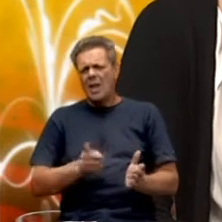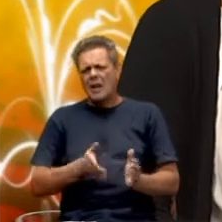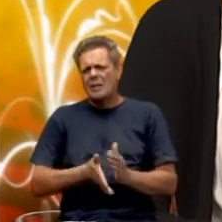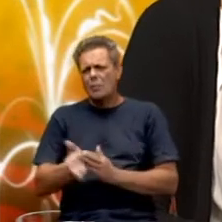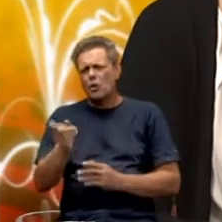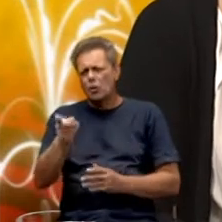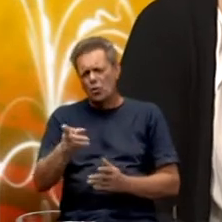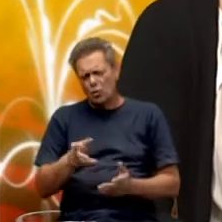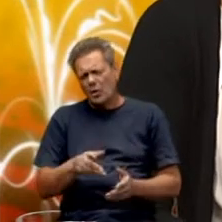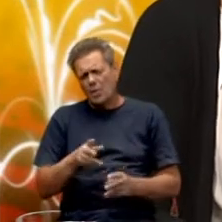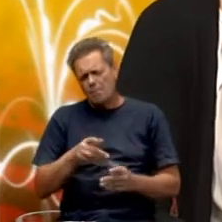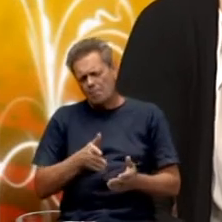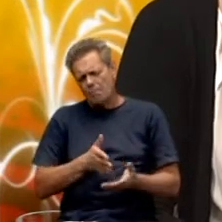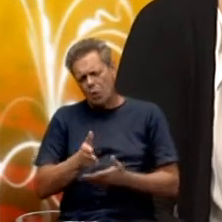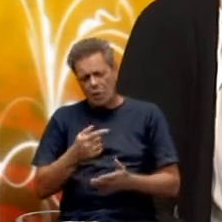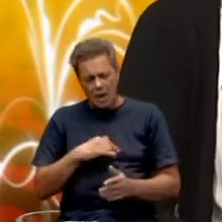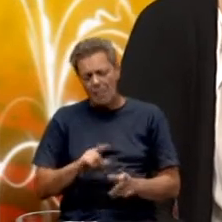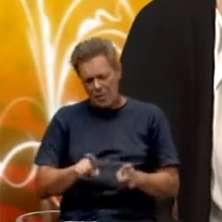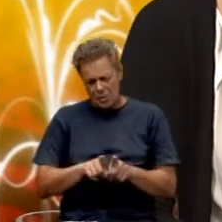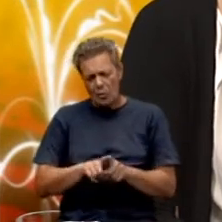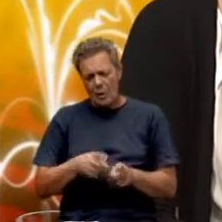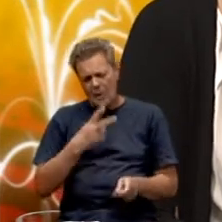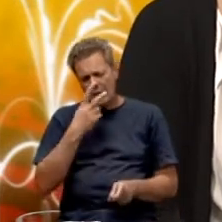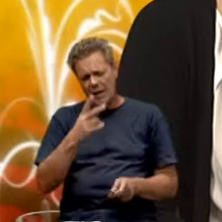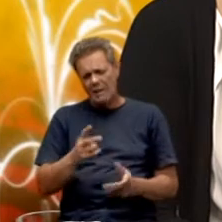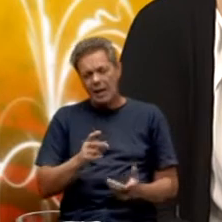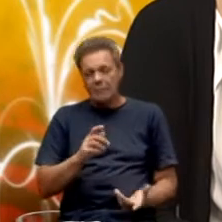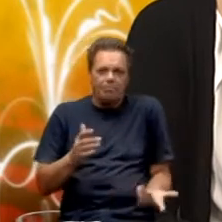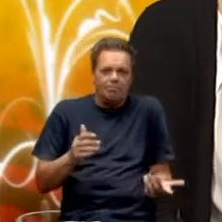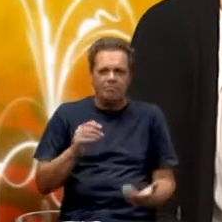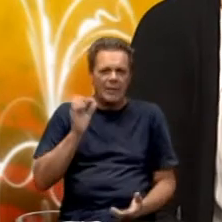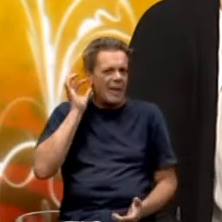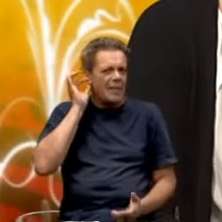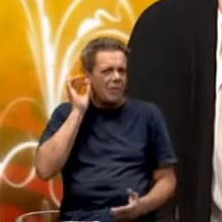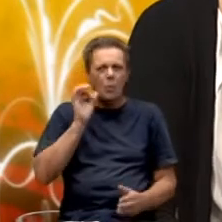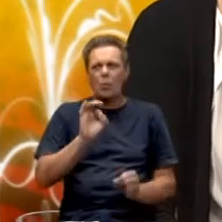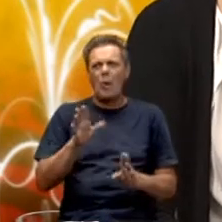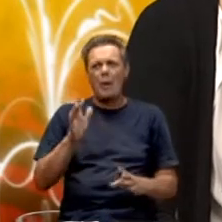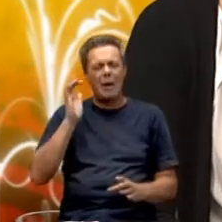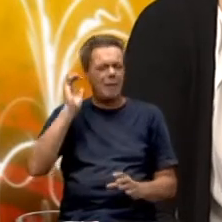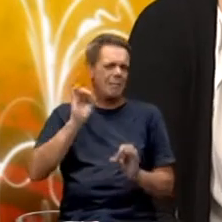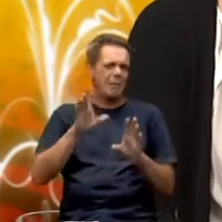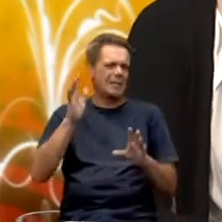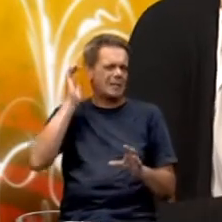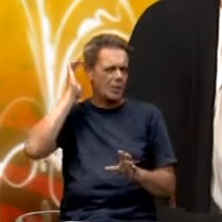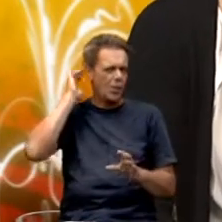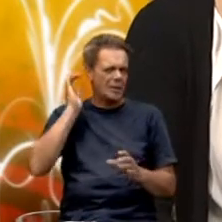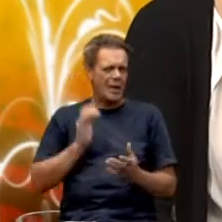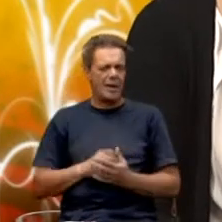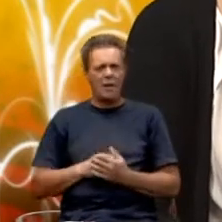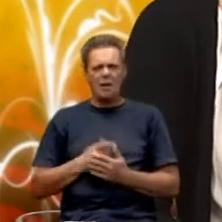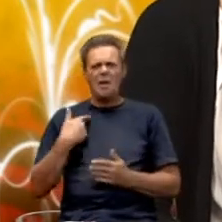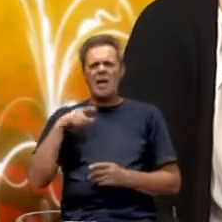prošla, isto bi danas gledala neku curu koja je bez kose, ono, čudno i po strani. Ali ja to nisam